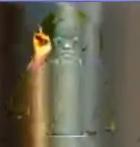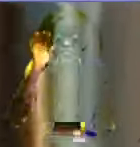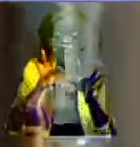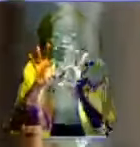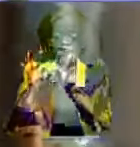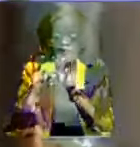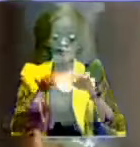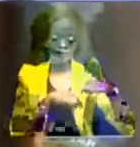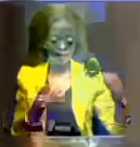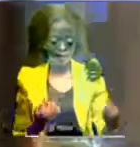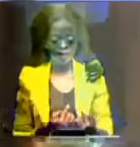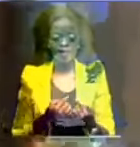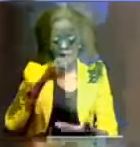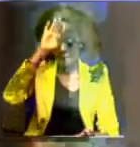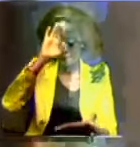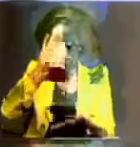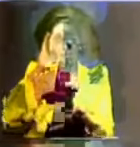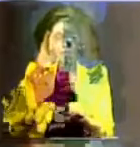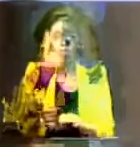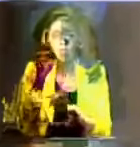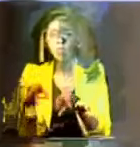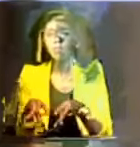Waunganisha mioyo ya waamini katika nia moja,